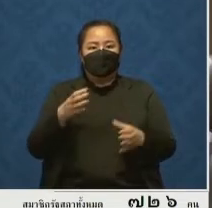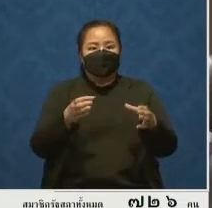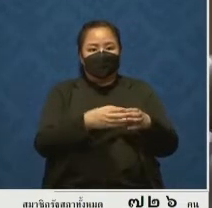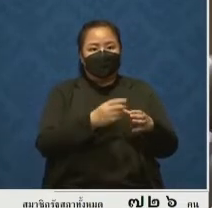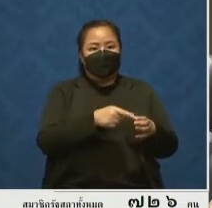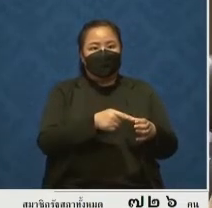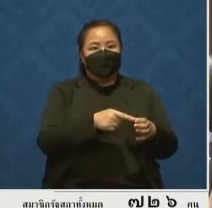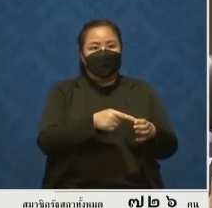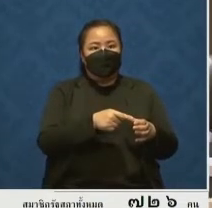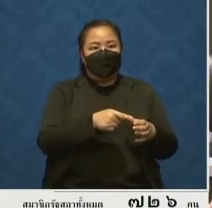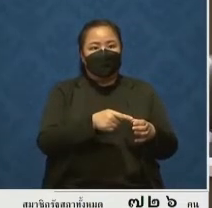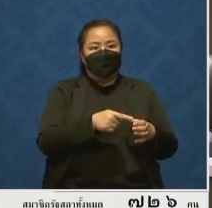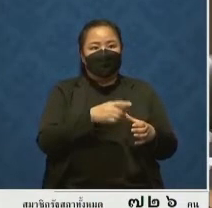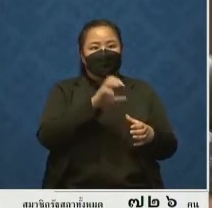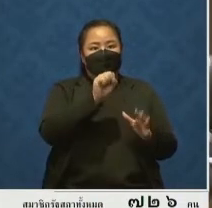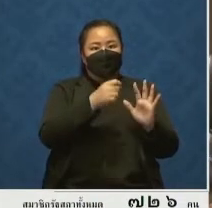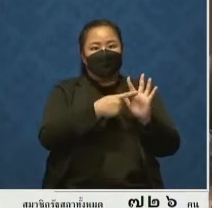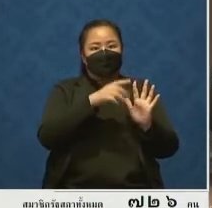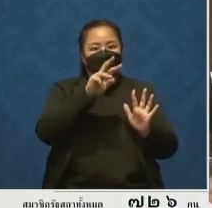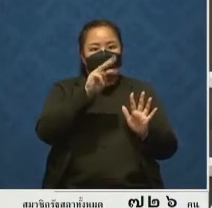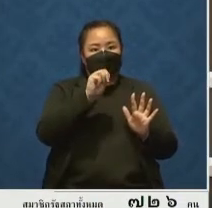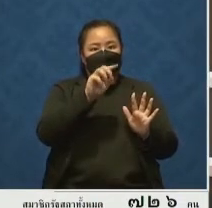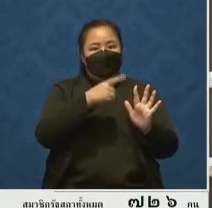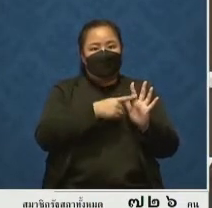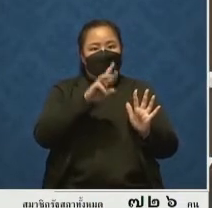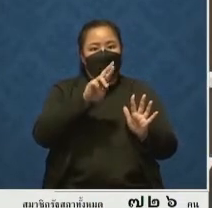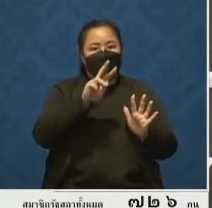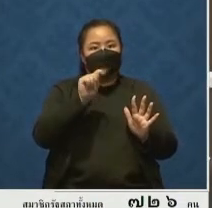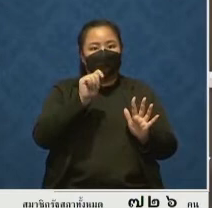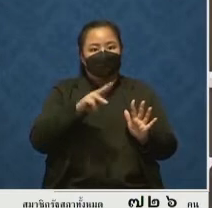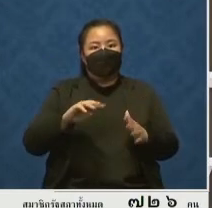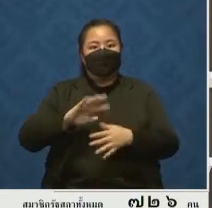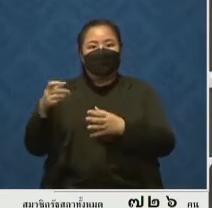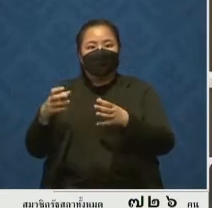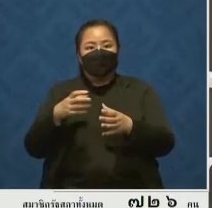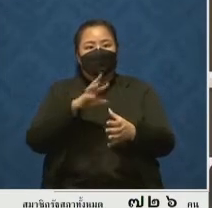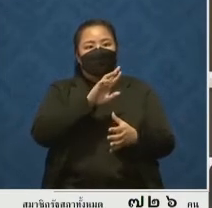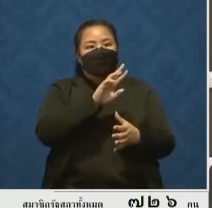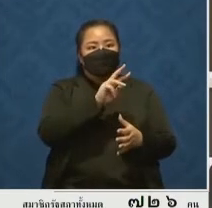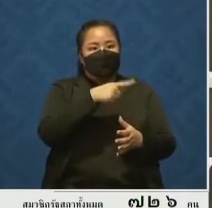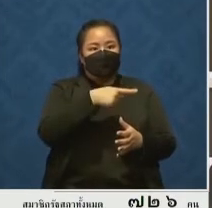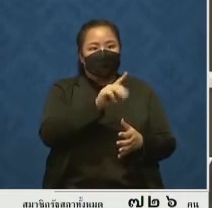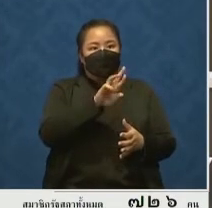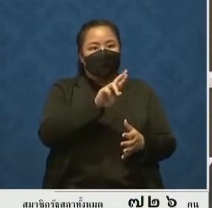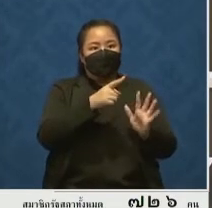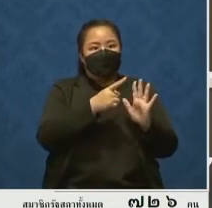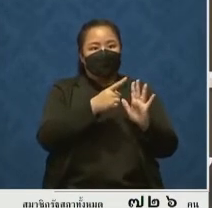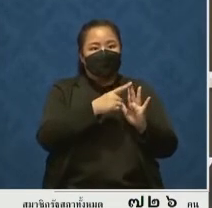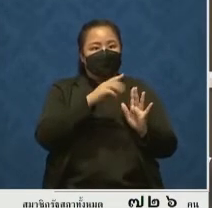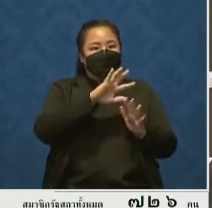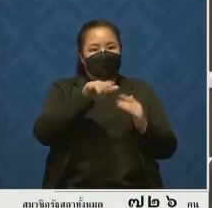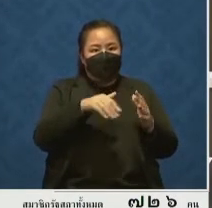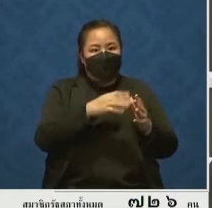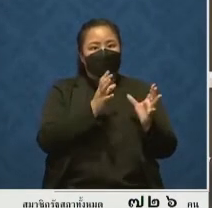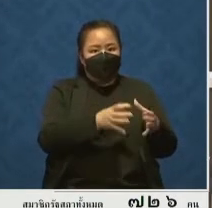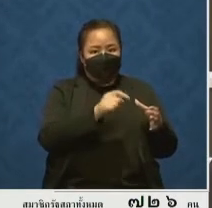านชูศักดิ์สิรินินท่านประยุทธ์สิริพานิชท่านสมคิดเชื้อคงท่านกฤษเอื้อวงเป็นต้นนะครับ